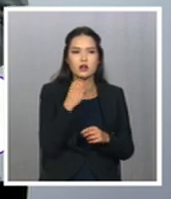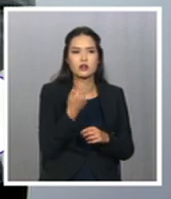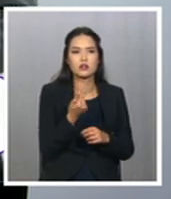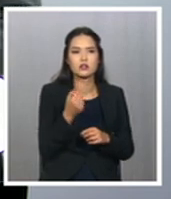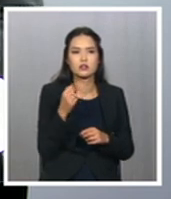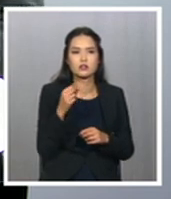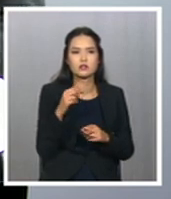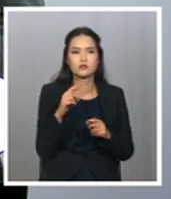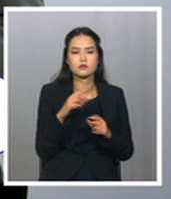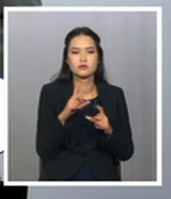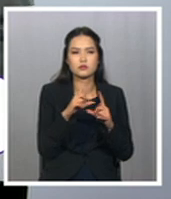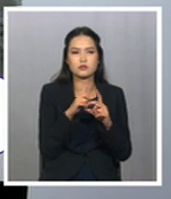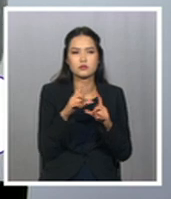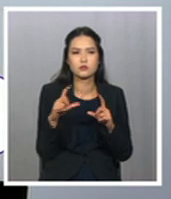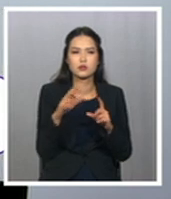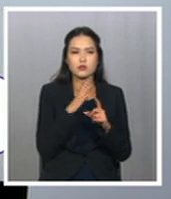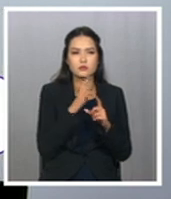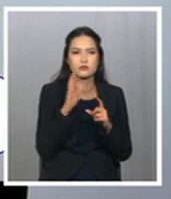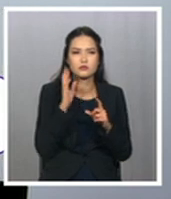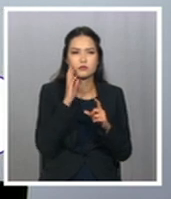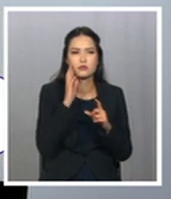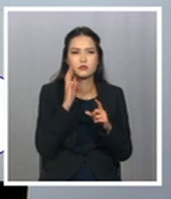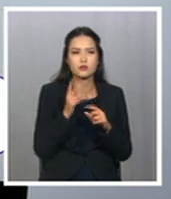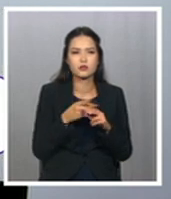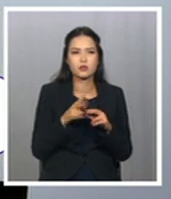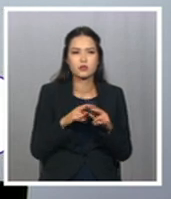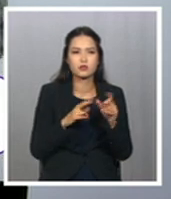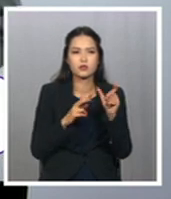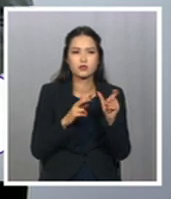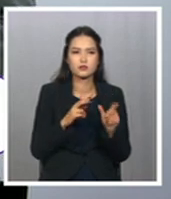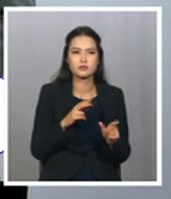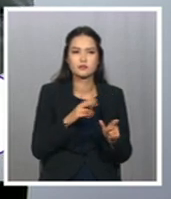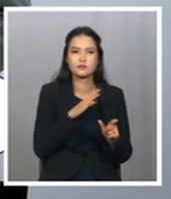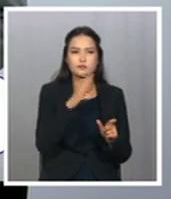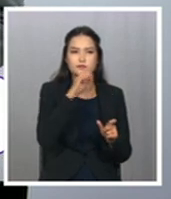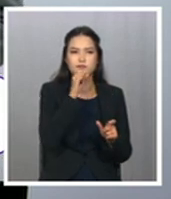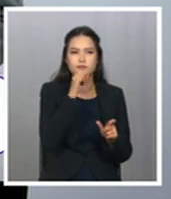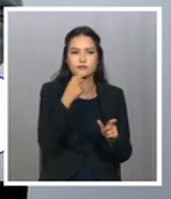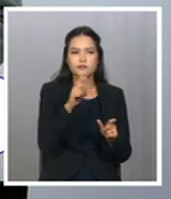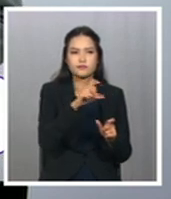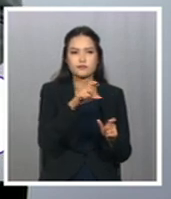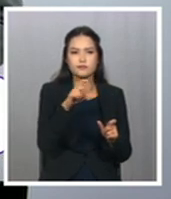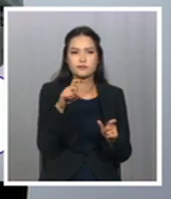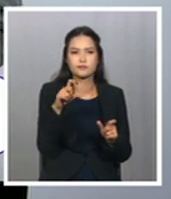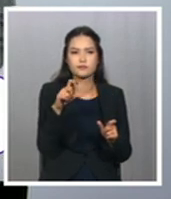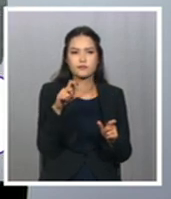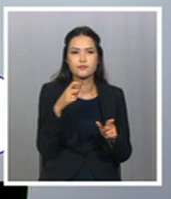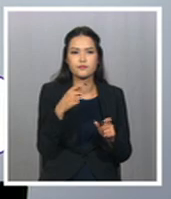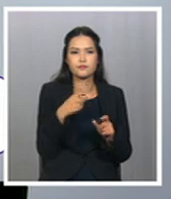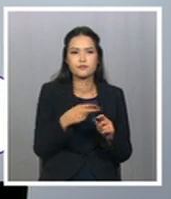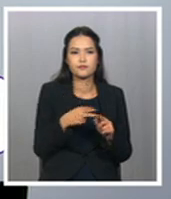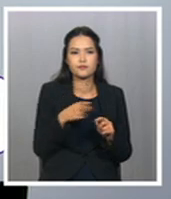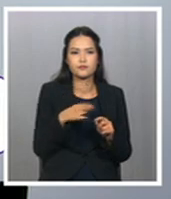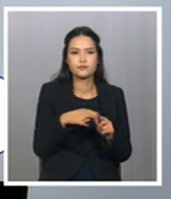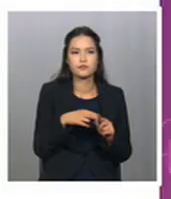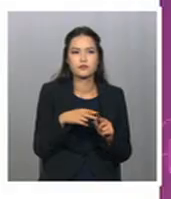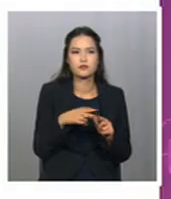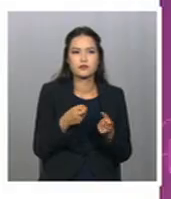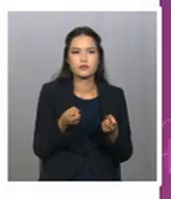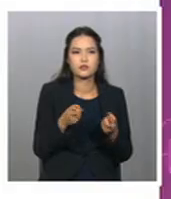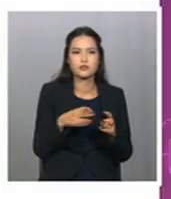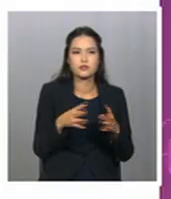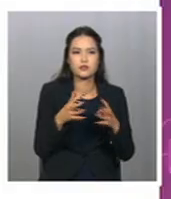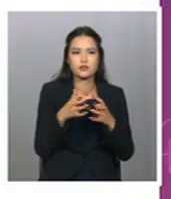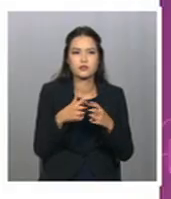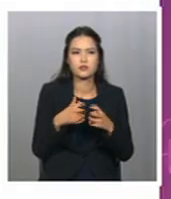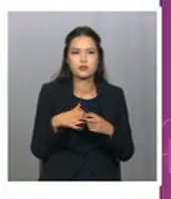жоғарғы бөлігіне, ал аналық гаметалар тордың бүйіріне жазылады, және де олар өзара шағылыстырып, будандар анықталып